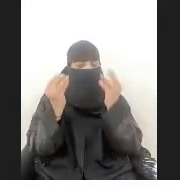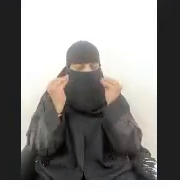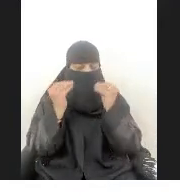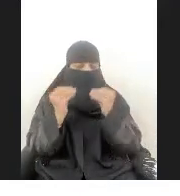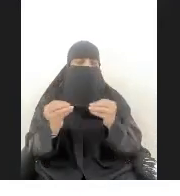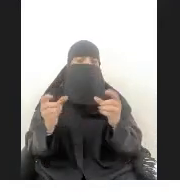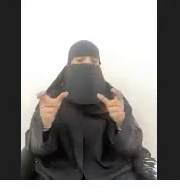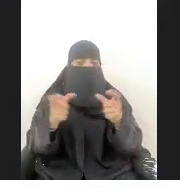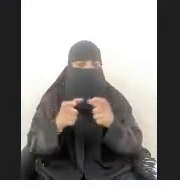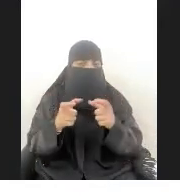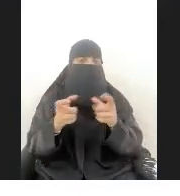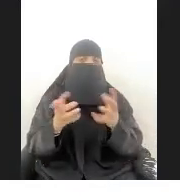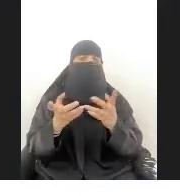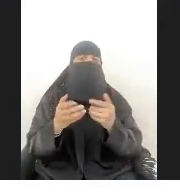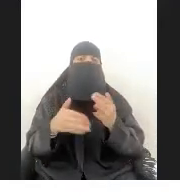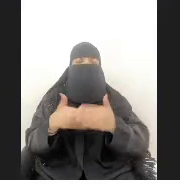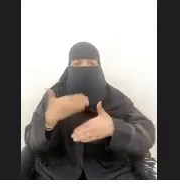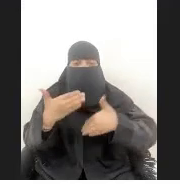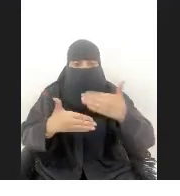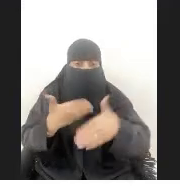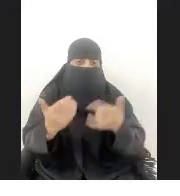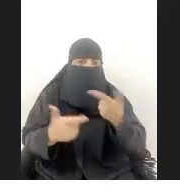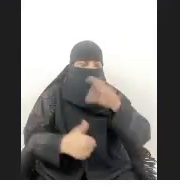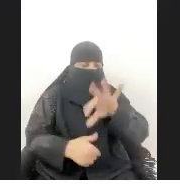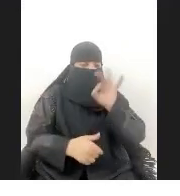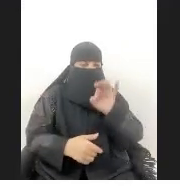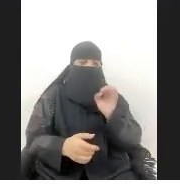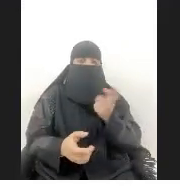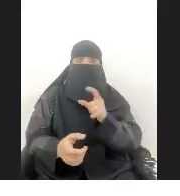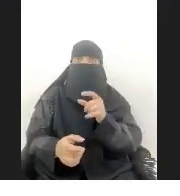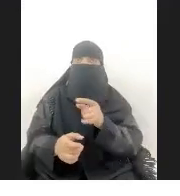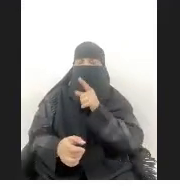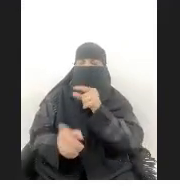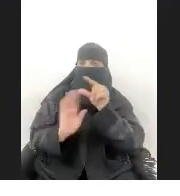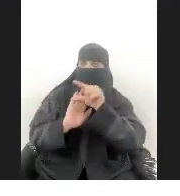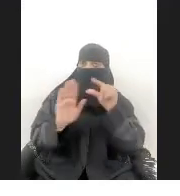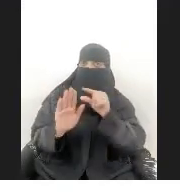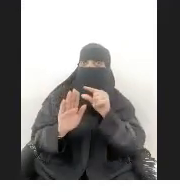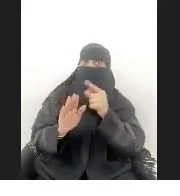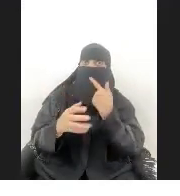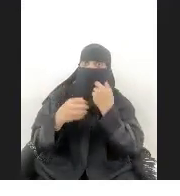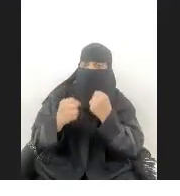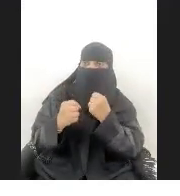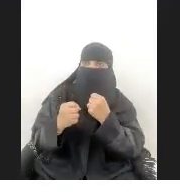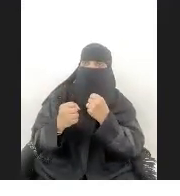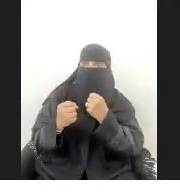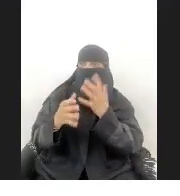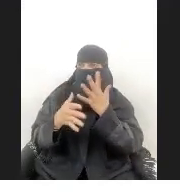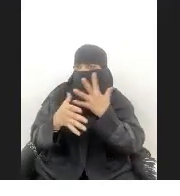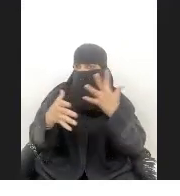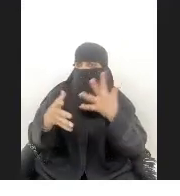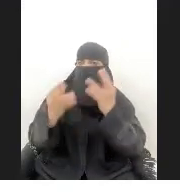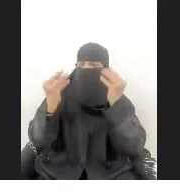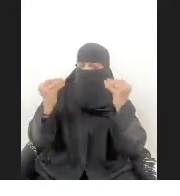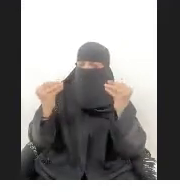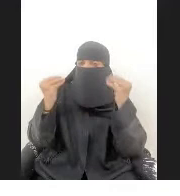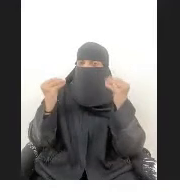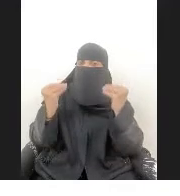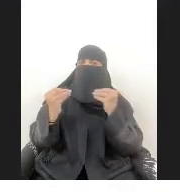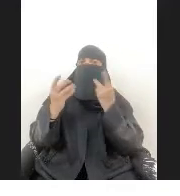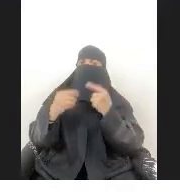إن إحنا نختار الموضوعات المعقدة الكثيفة مثلا على المتعلم، ونبدأ في تنظيم